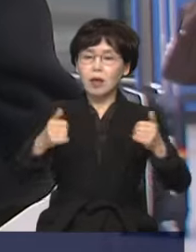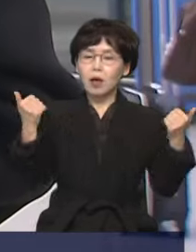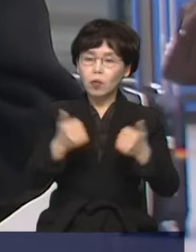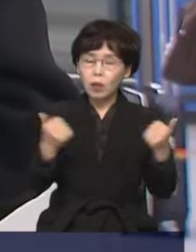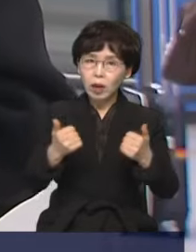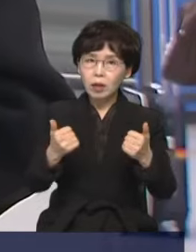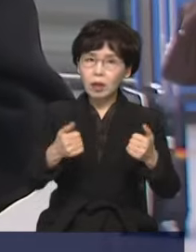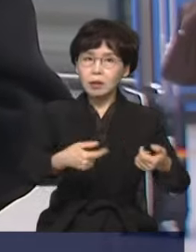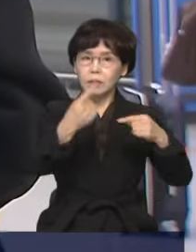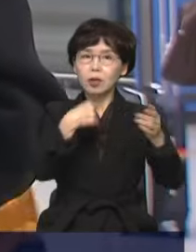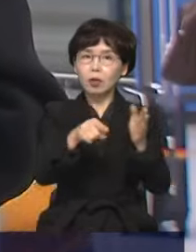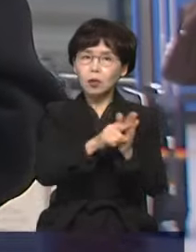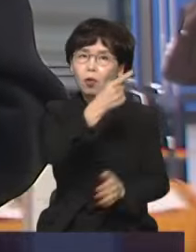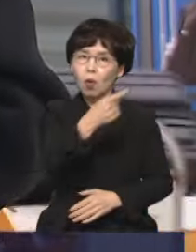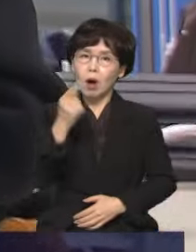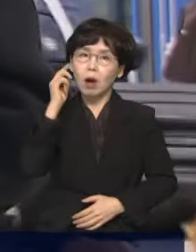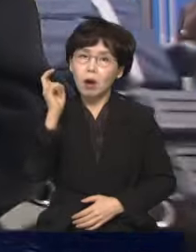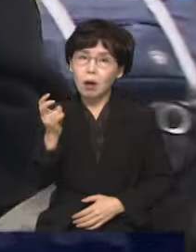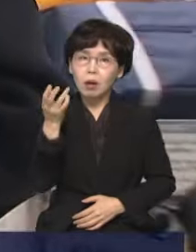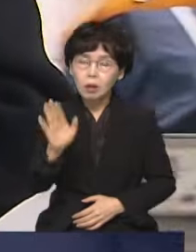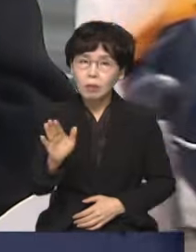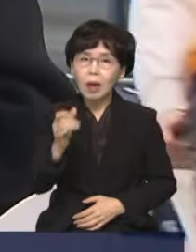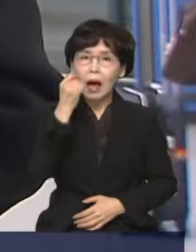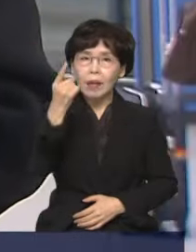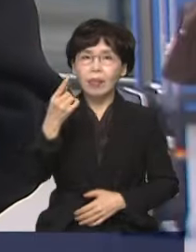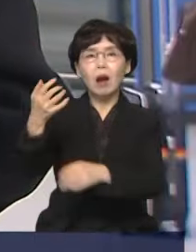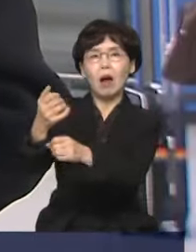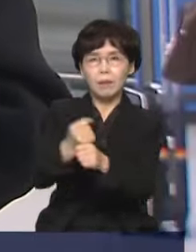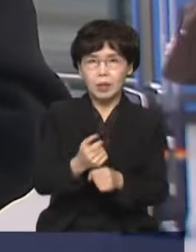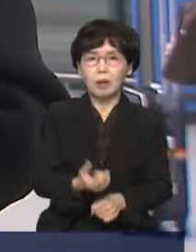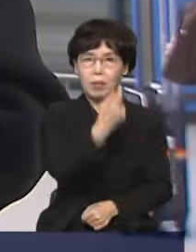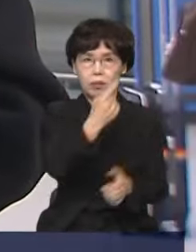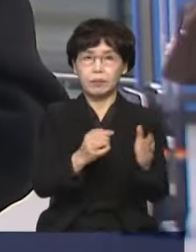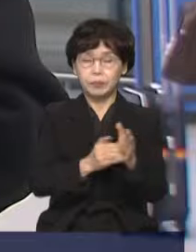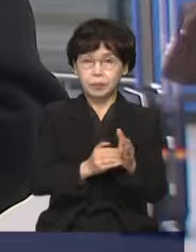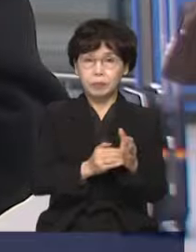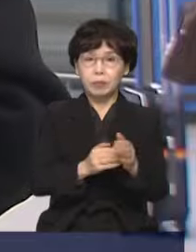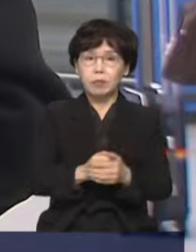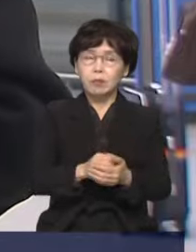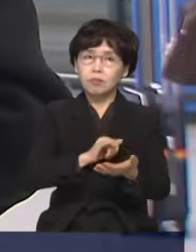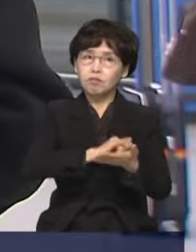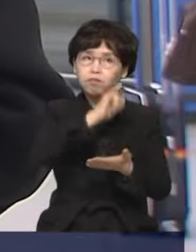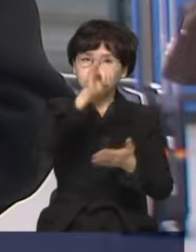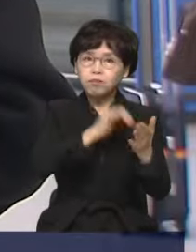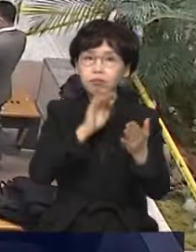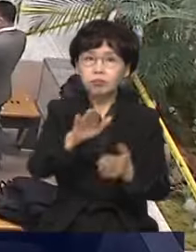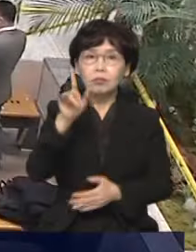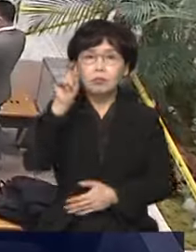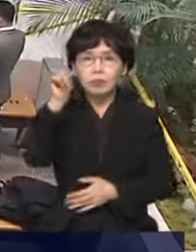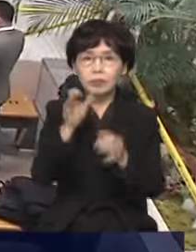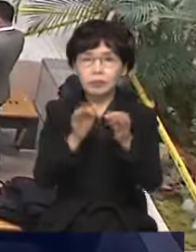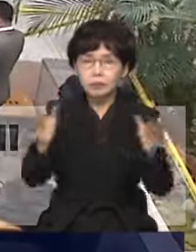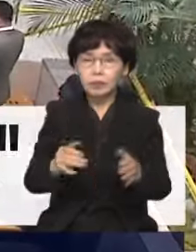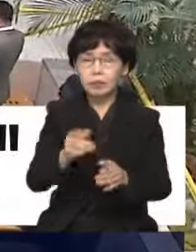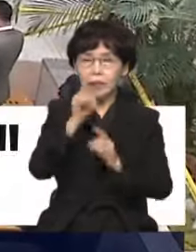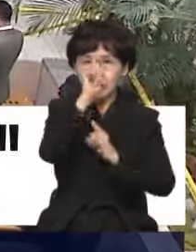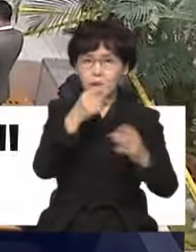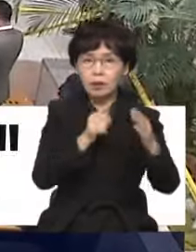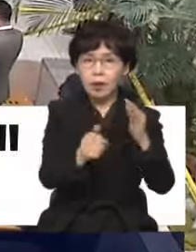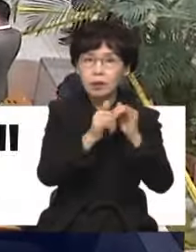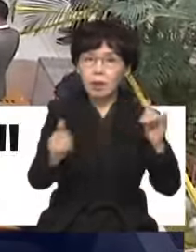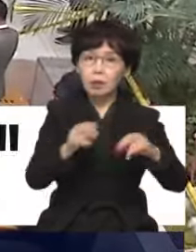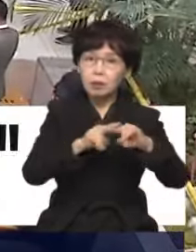것으로 알려졌지만 예상보다 한 달가량 일찍 돌아왔습니다. 출국한 지 딱 11일 만입니다. 이 대사는 사의